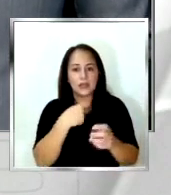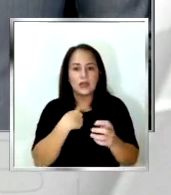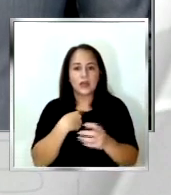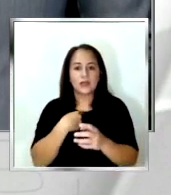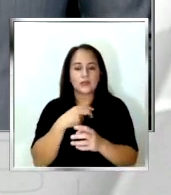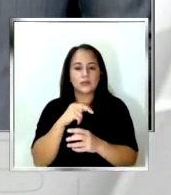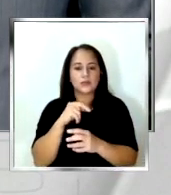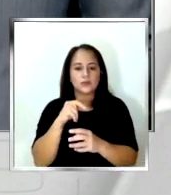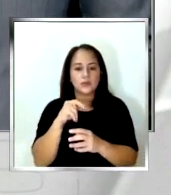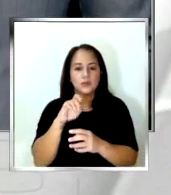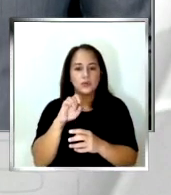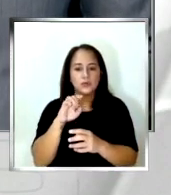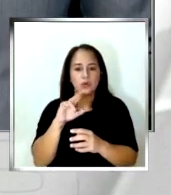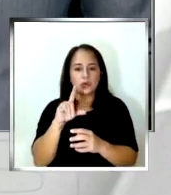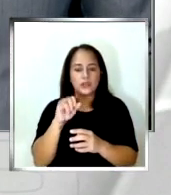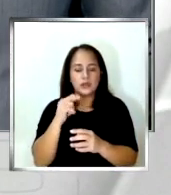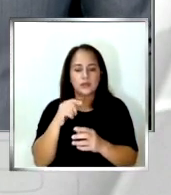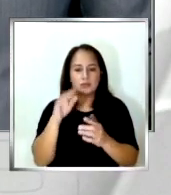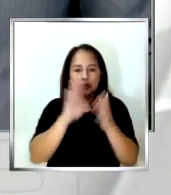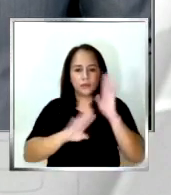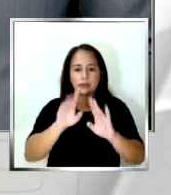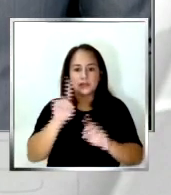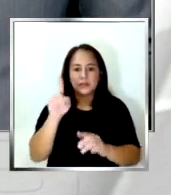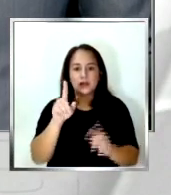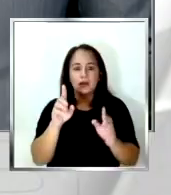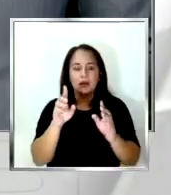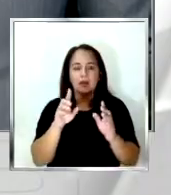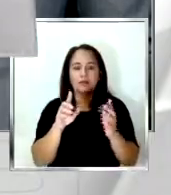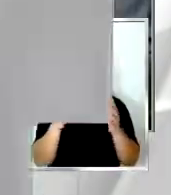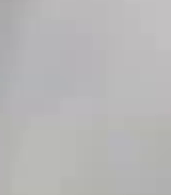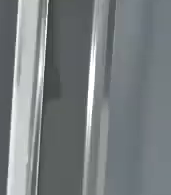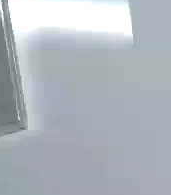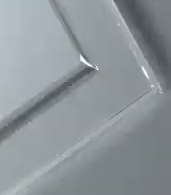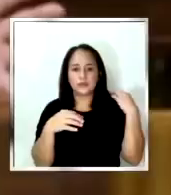ang isa sa mga volunteer. Nakatutok si Athena Imperial.